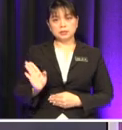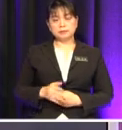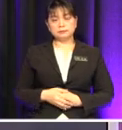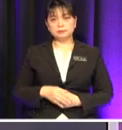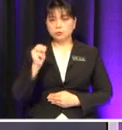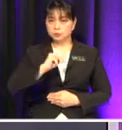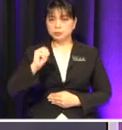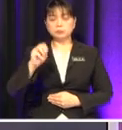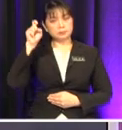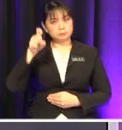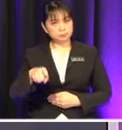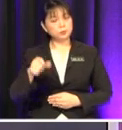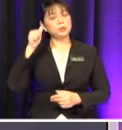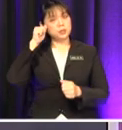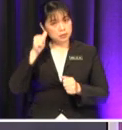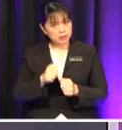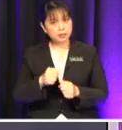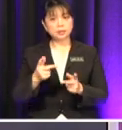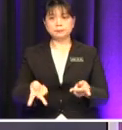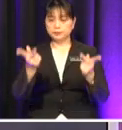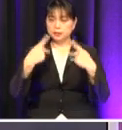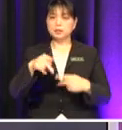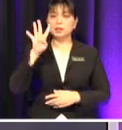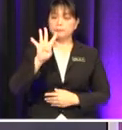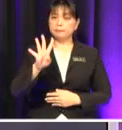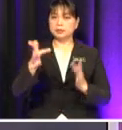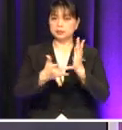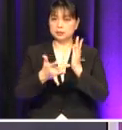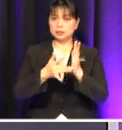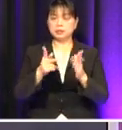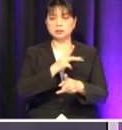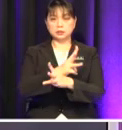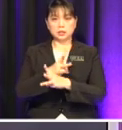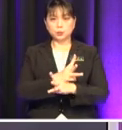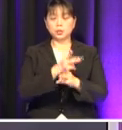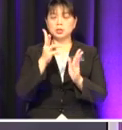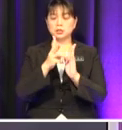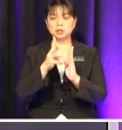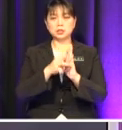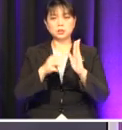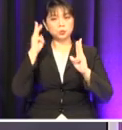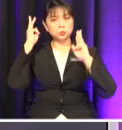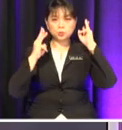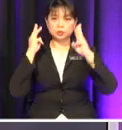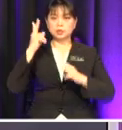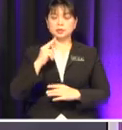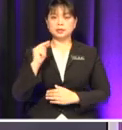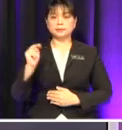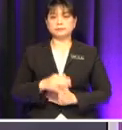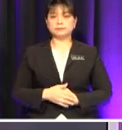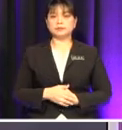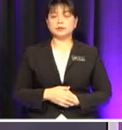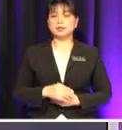calon-calon perlu mengingat kembali 4 teknik mengawal kebimbangan Oke pertama ialah terapi pernafasan